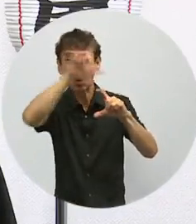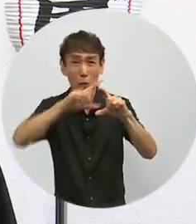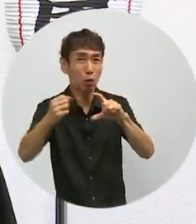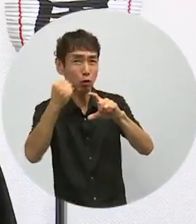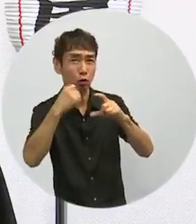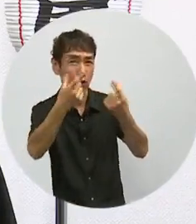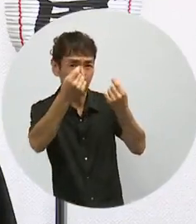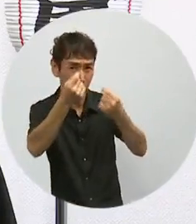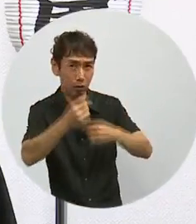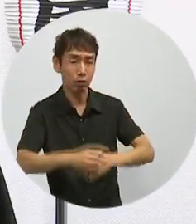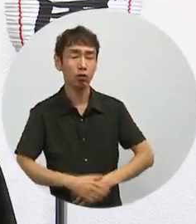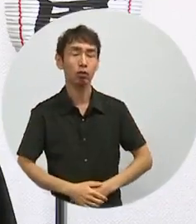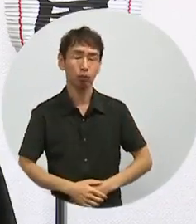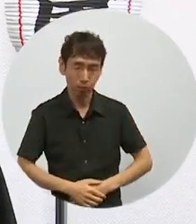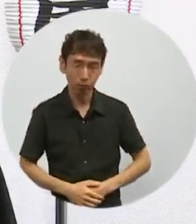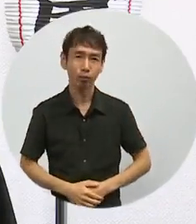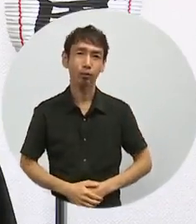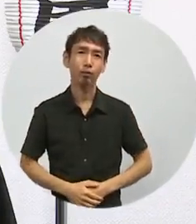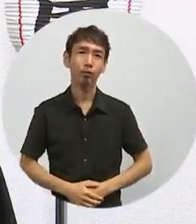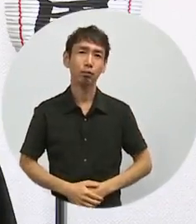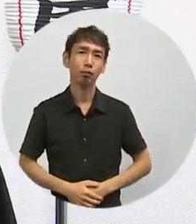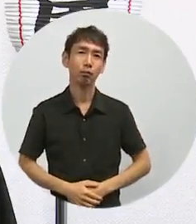よと言いました。